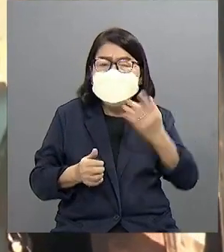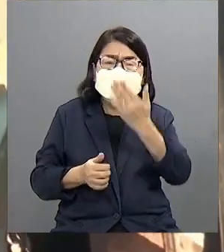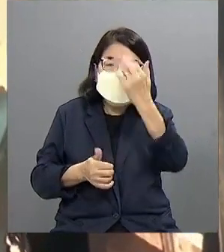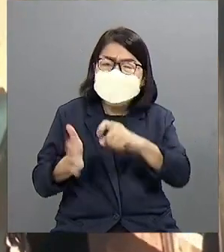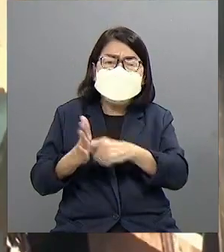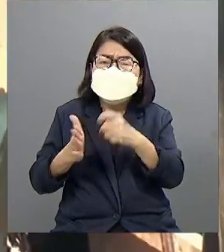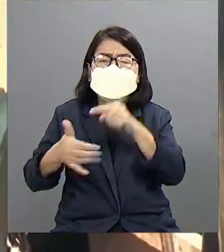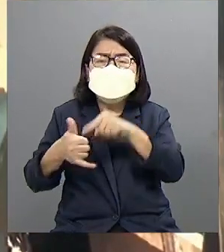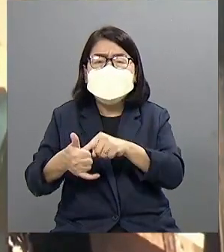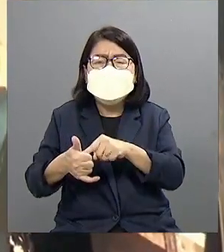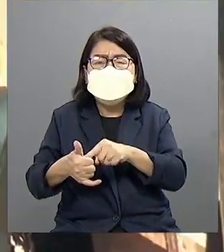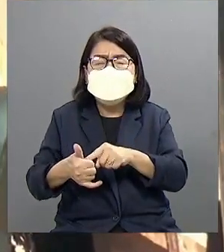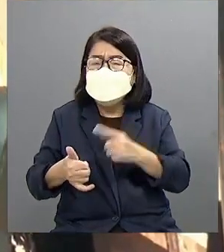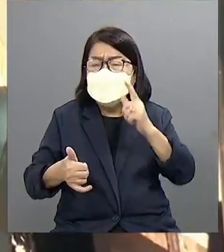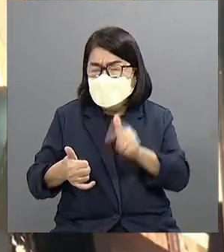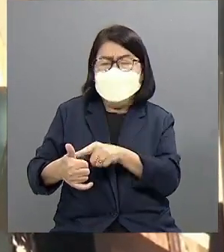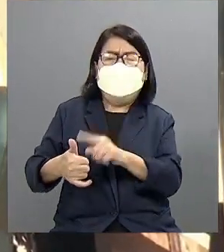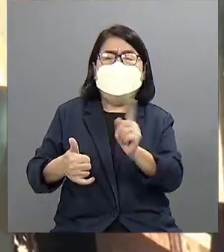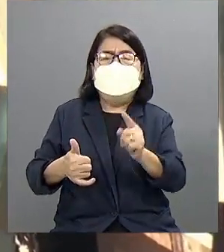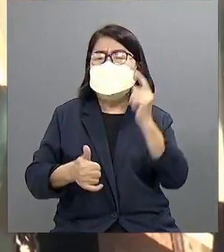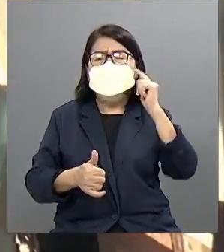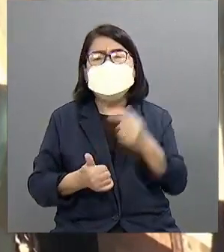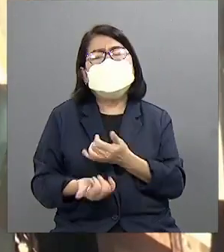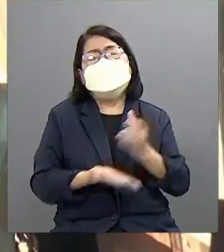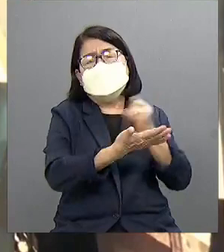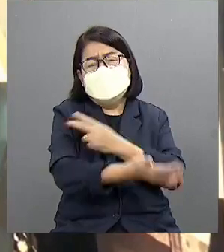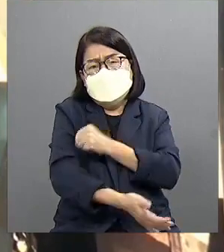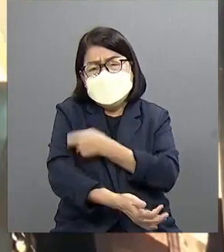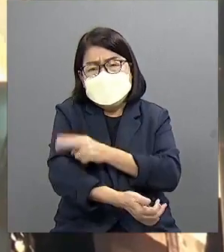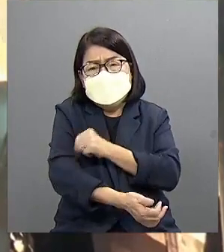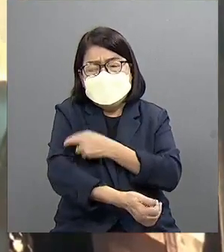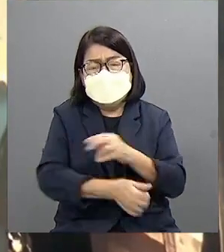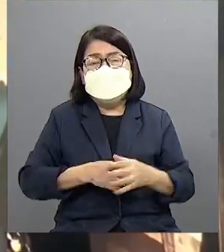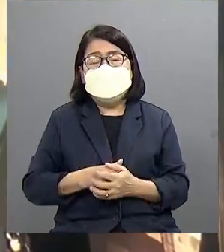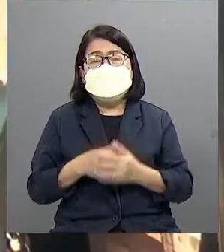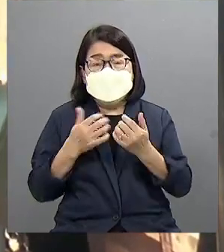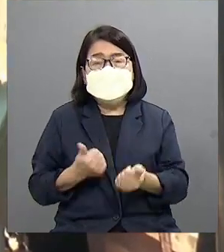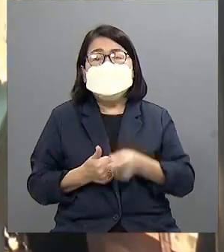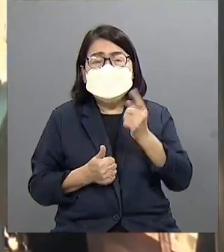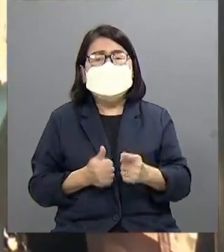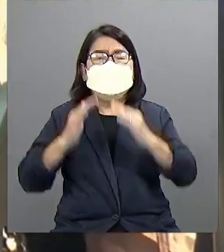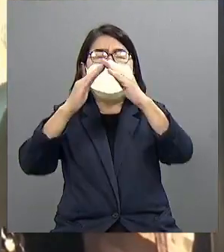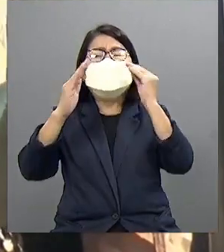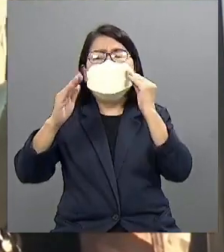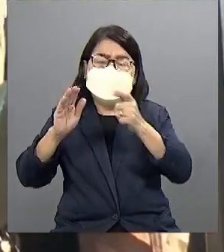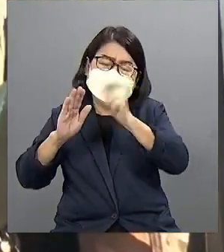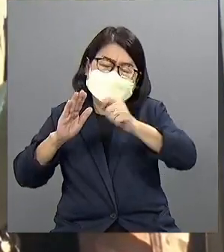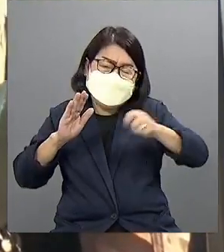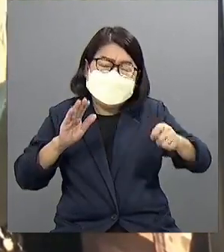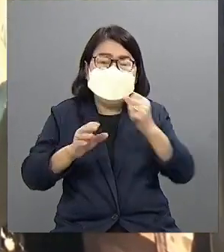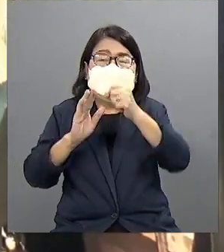ง2เดือนกว่าก็ยังไม่รู้สาเหตุในการชักแล้วในการที่จะสร้างบ้านในตรงจุดเนี้ยก็ต้องชะ